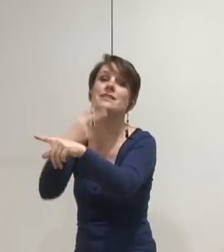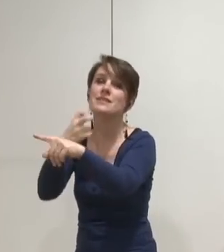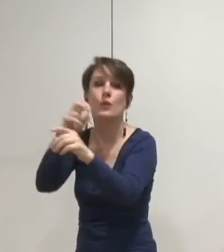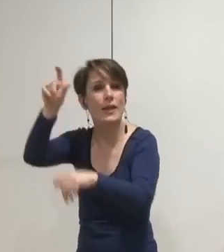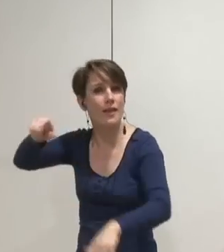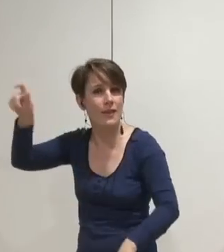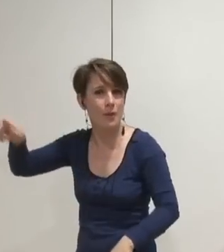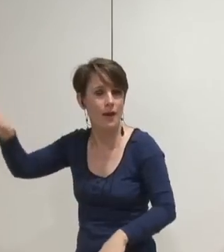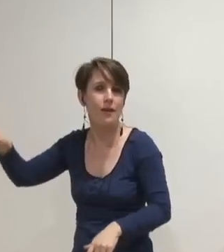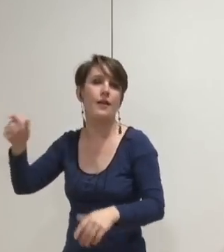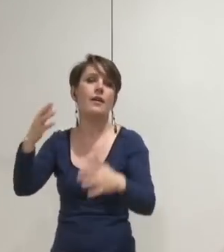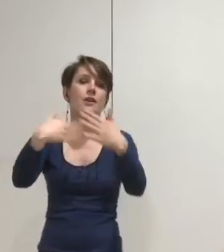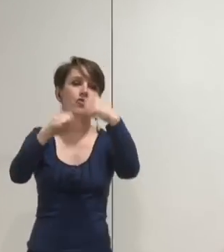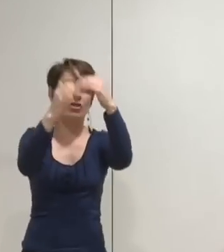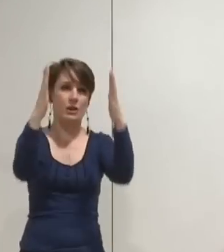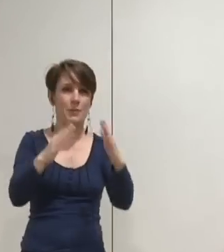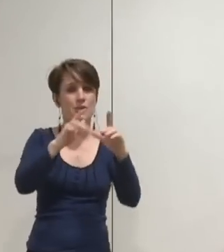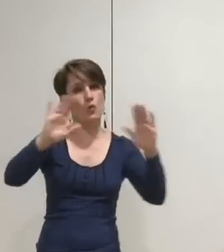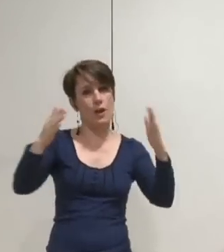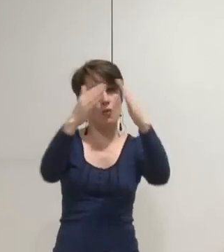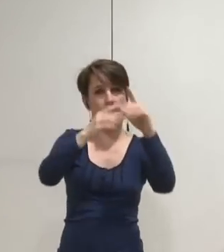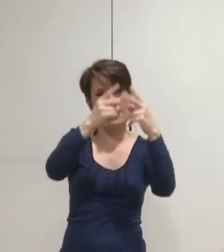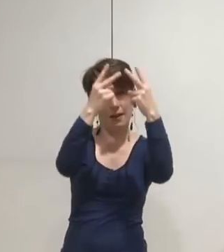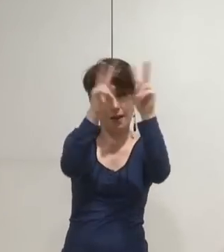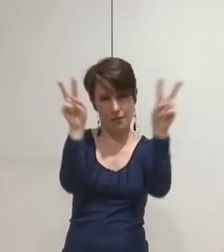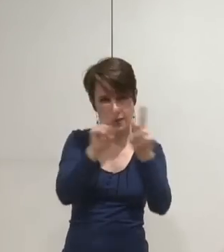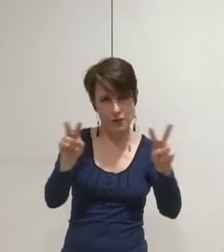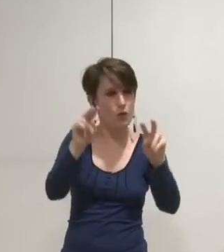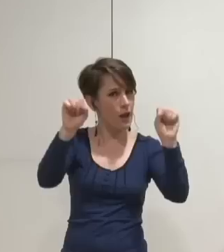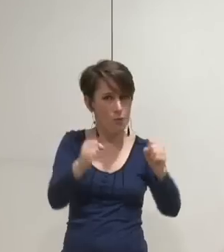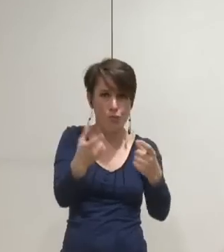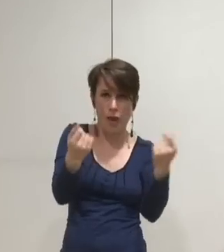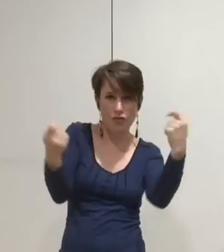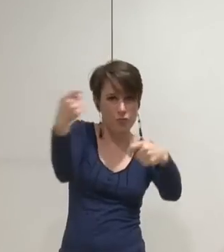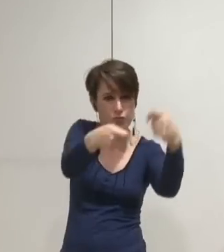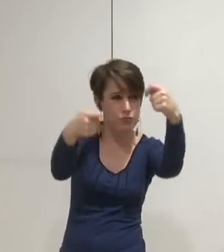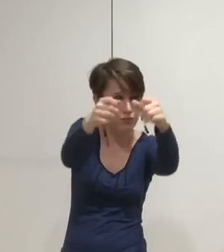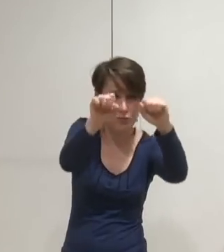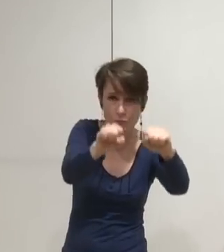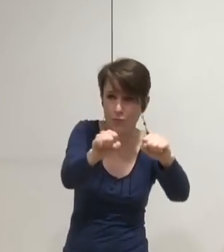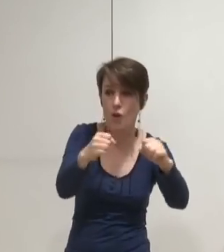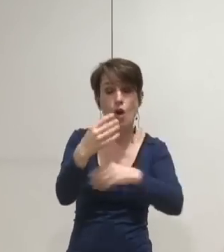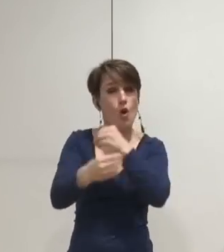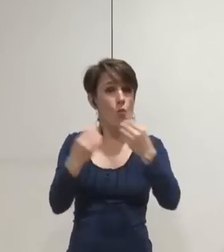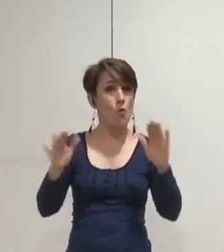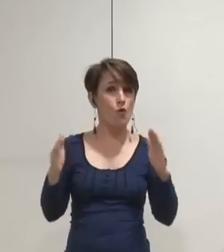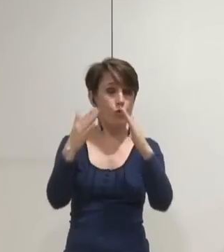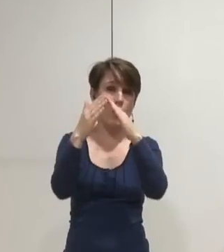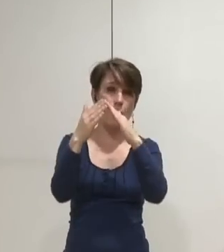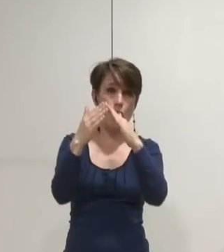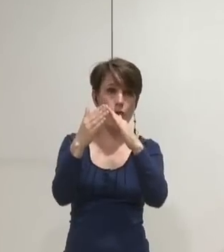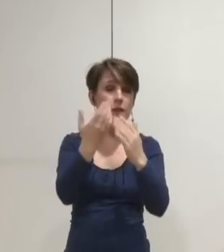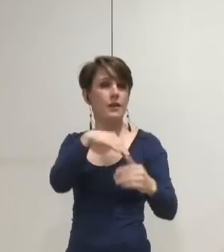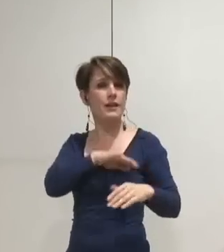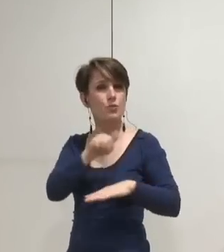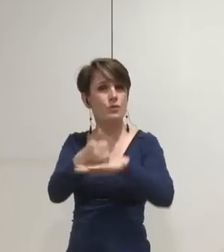maisoninnationale don les associations sont extrêmement mobilisées sur Grenoble la mobilisation du monde de la montagne est coordonnée par Pierre